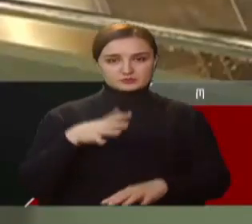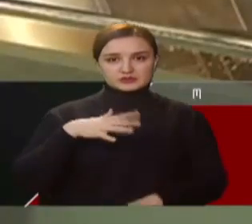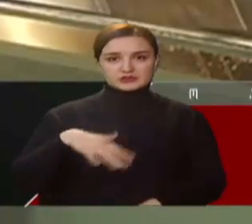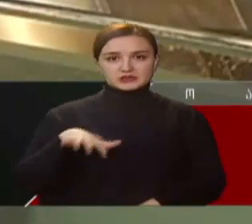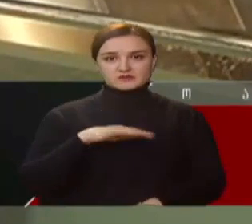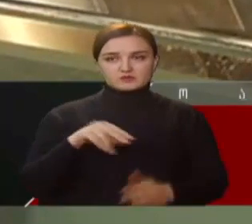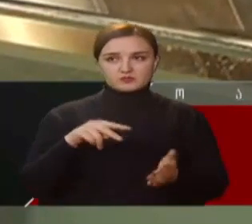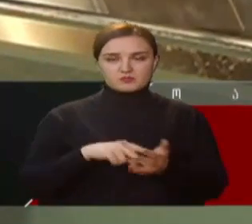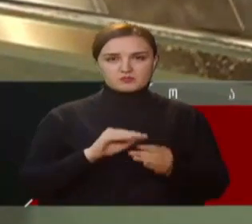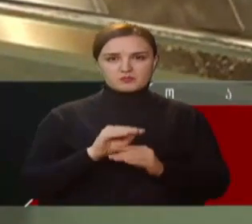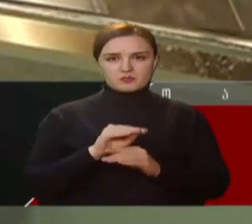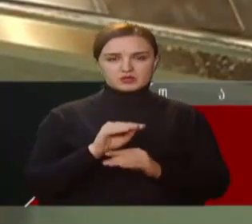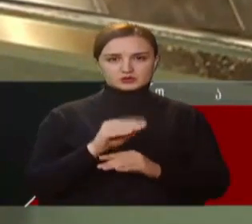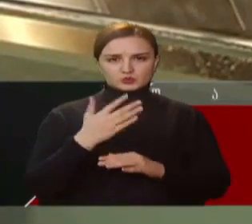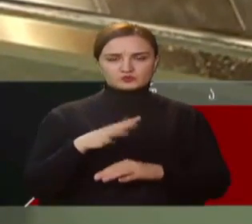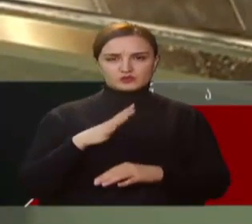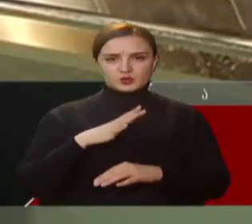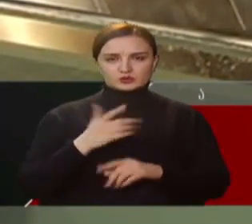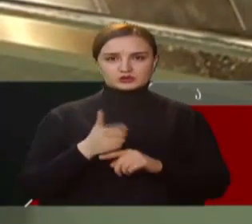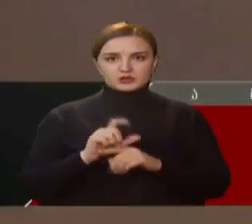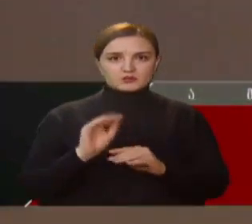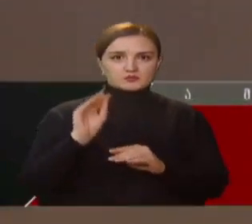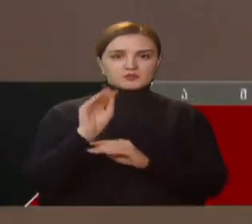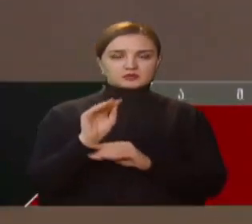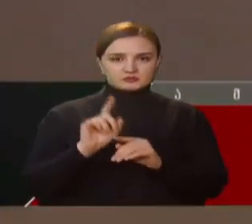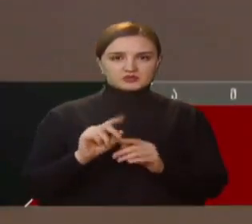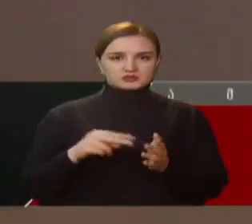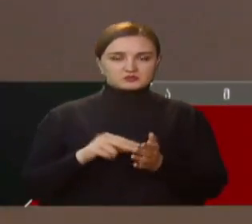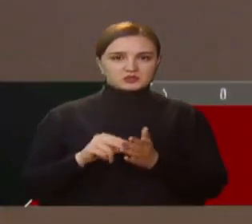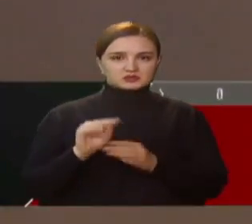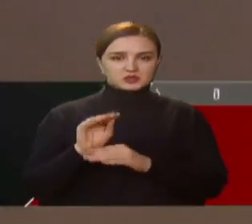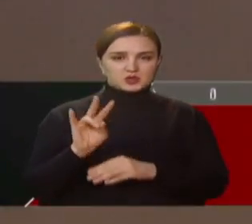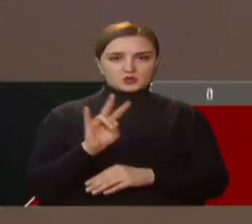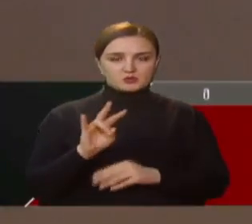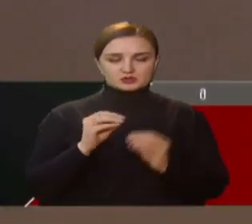sakartveloshi inflatsiam pikuri periodi gaiara. Is jer kideu magal donezia da noembershi